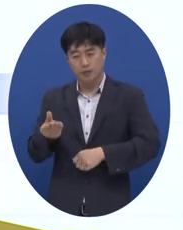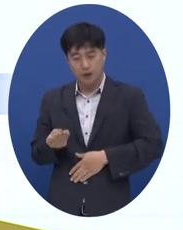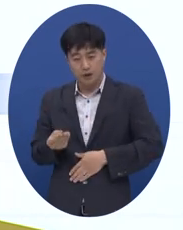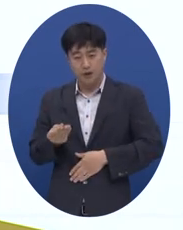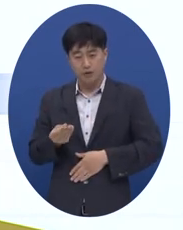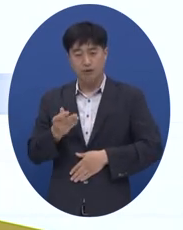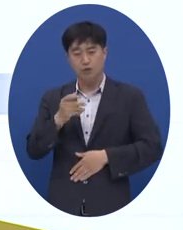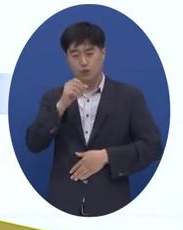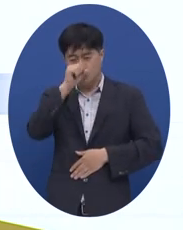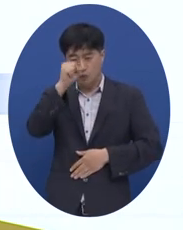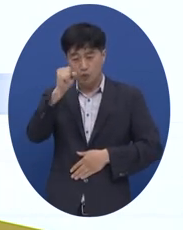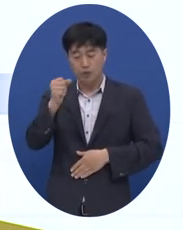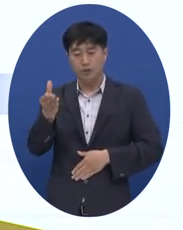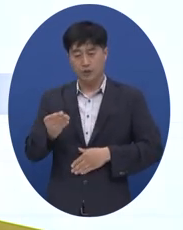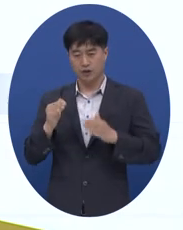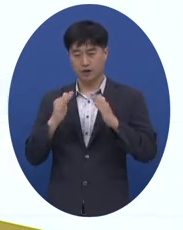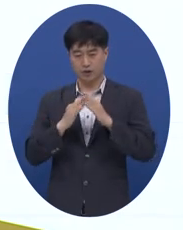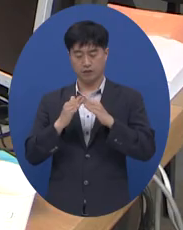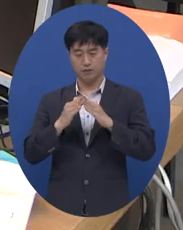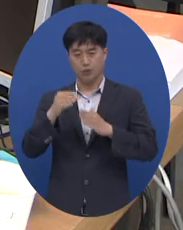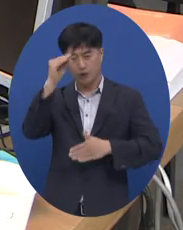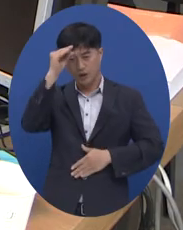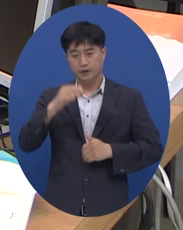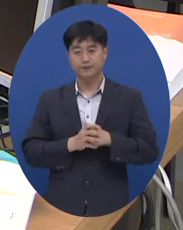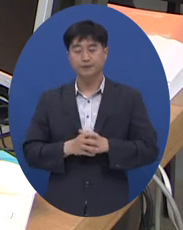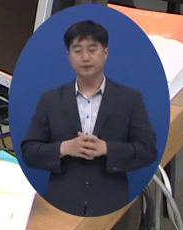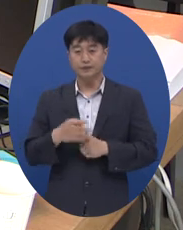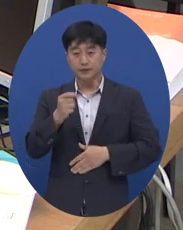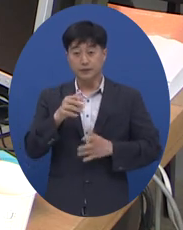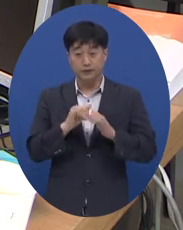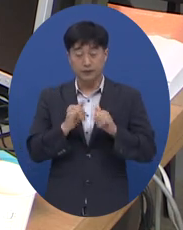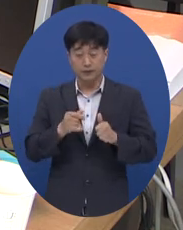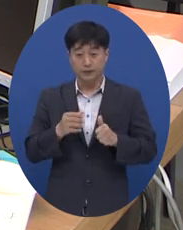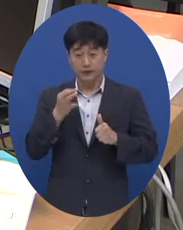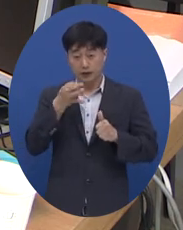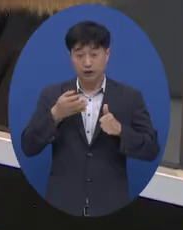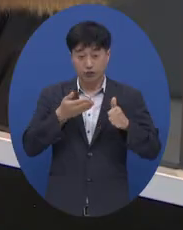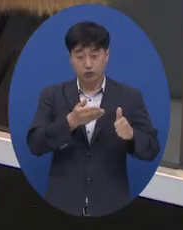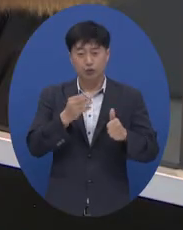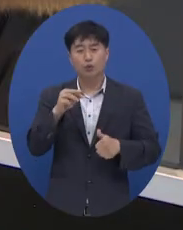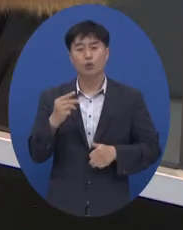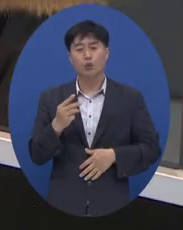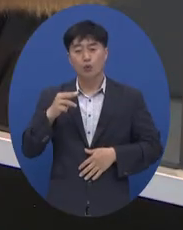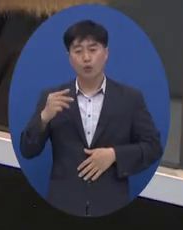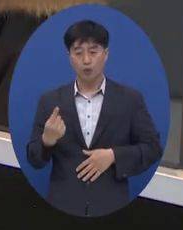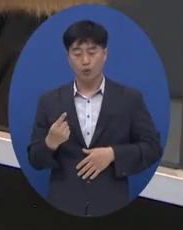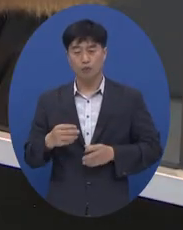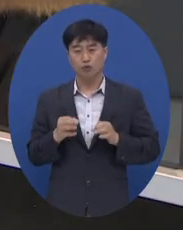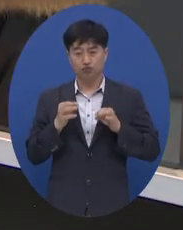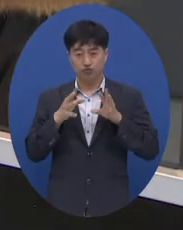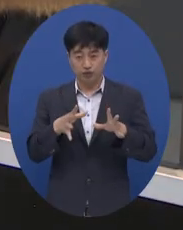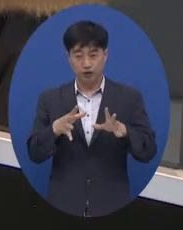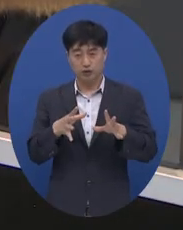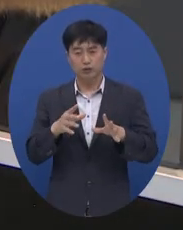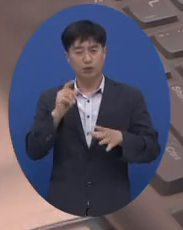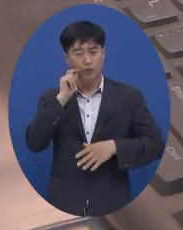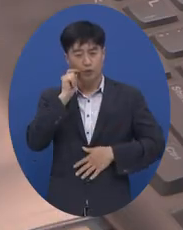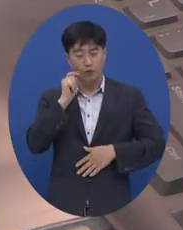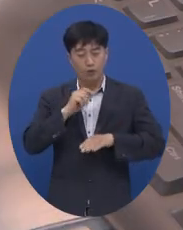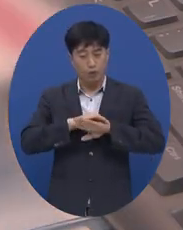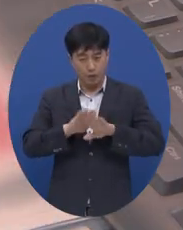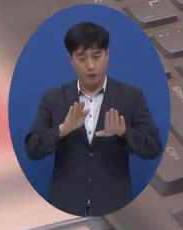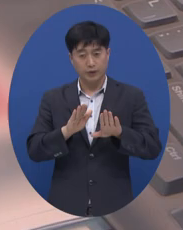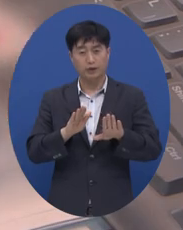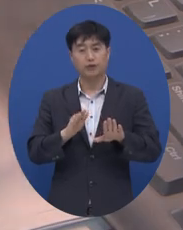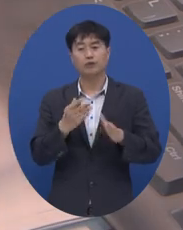대체한 고품질의 임대주택 사업 모델입니다. 소수에게 혜택을 주는 소위 로또 분양이나 투기 조장의 폐단을